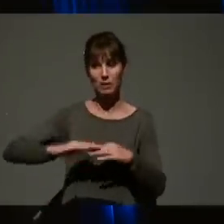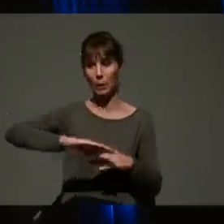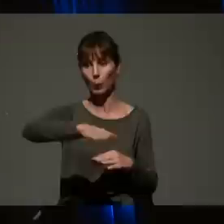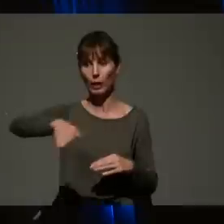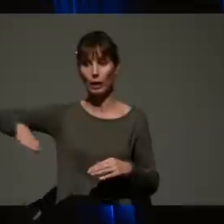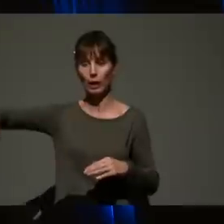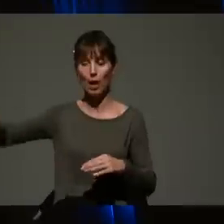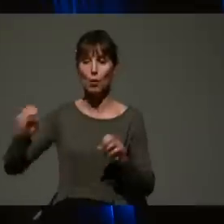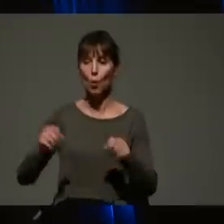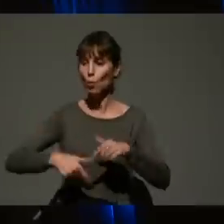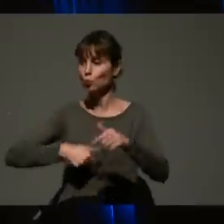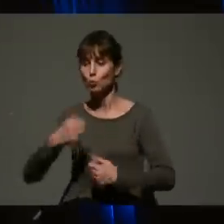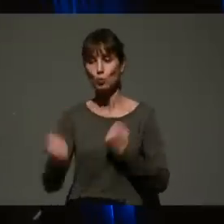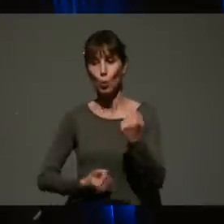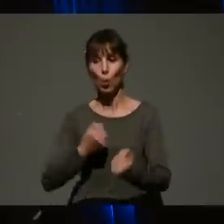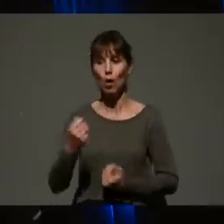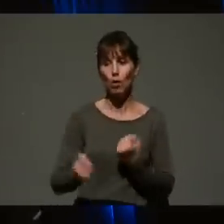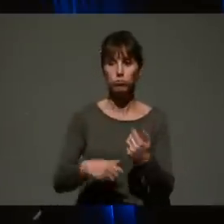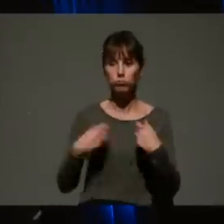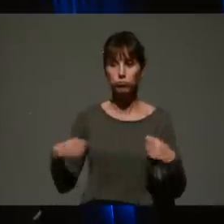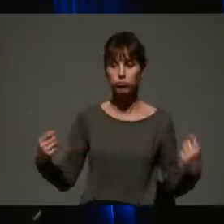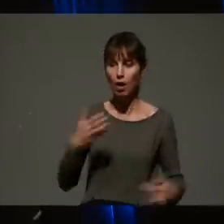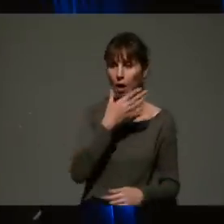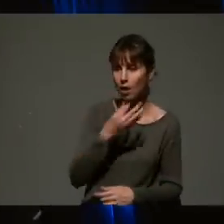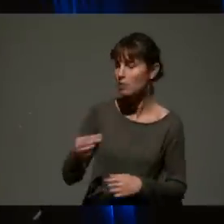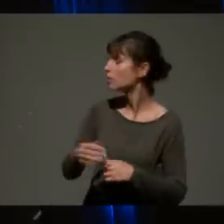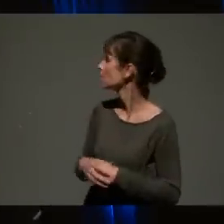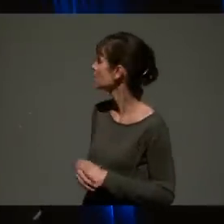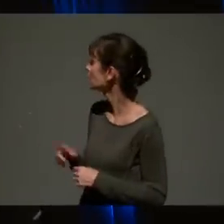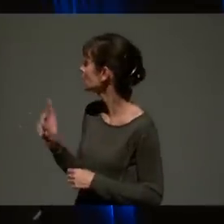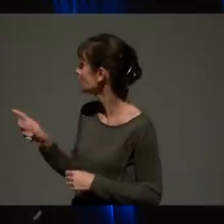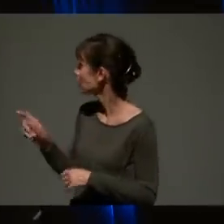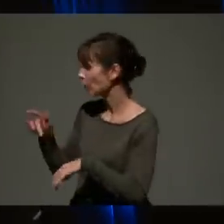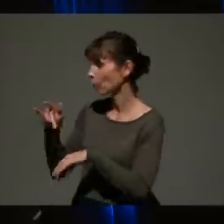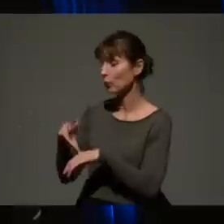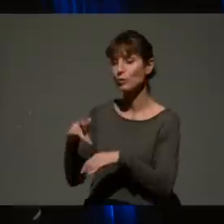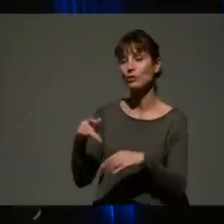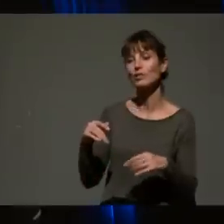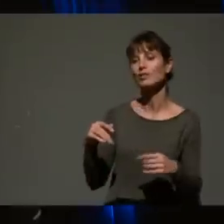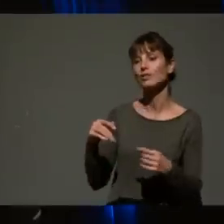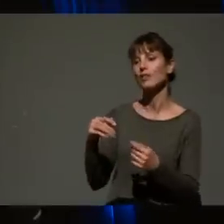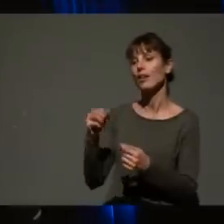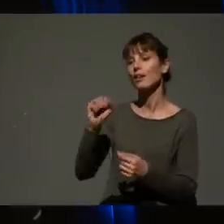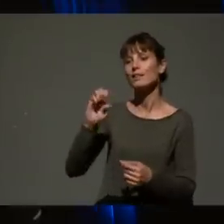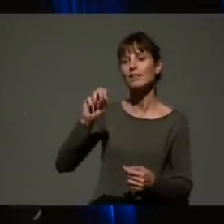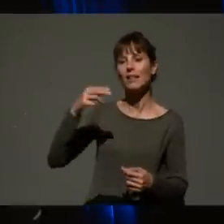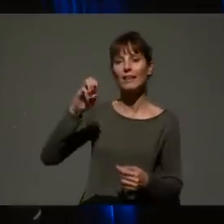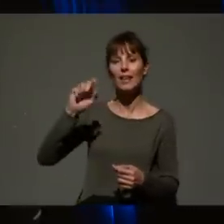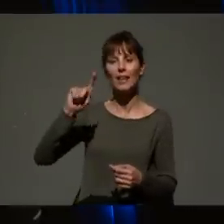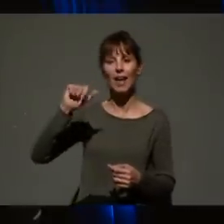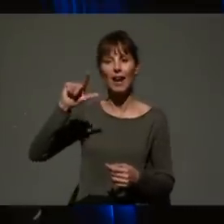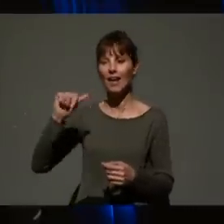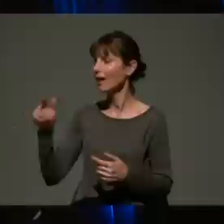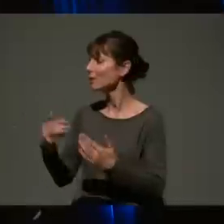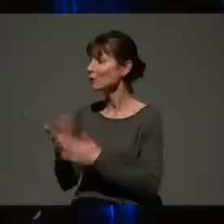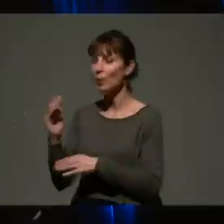peuvent s'épanouir. Et puis, on voit que ça va loin. 2010, vous voyez, j'étais au Sénégal quand j'ai découvert ça. Cette journée sans voiture, ça n'a pas